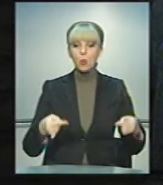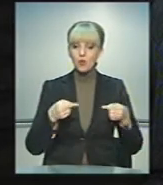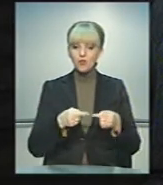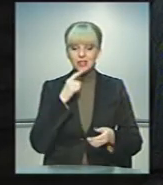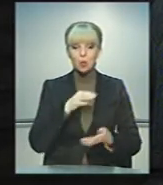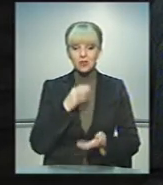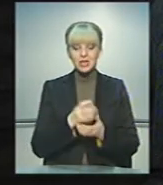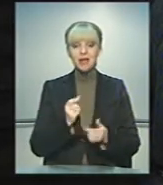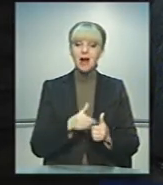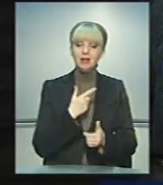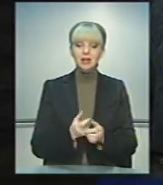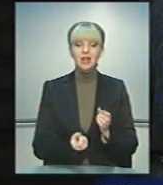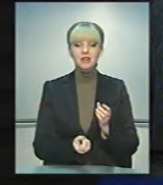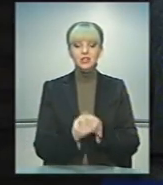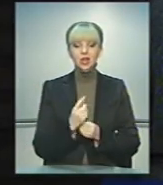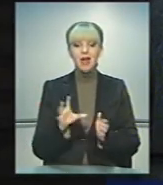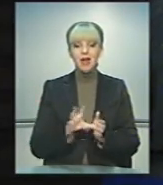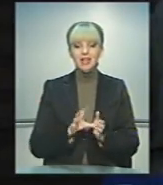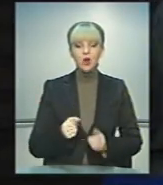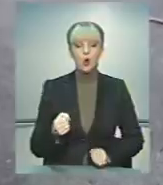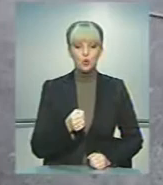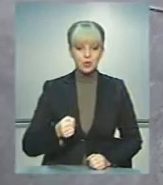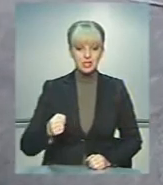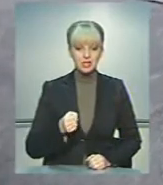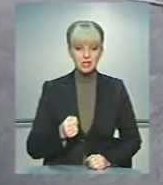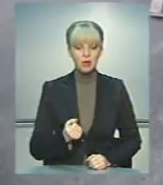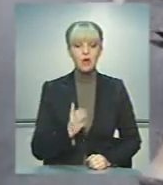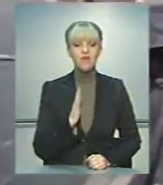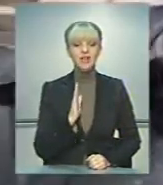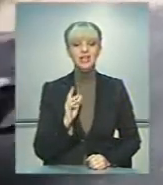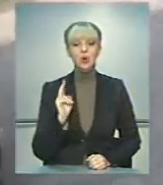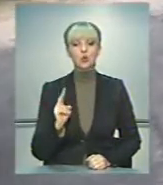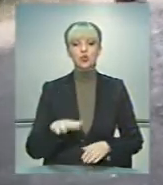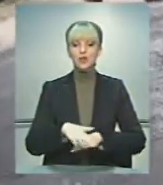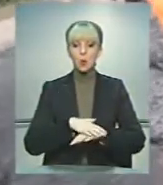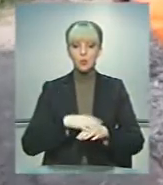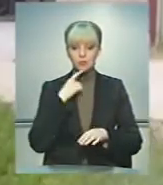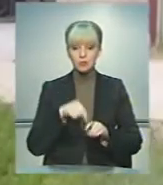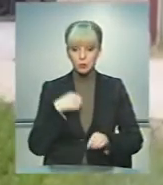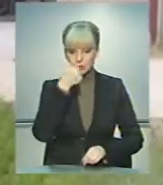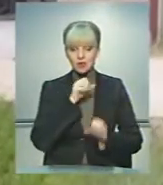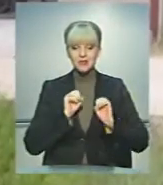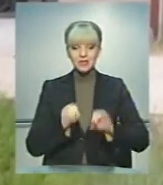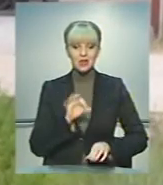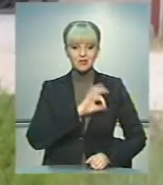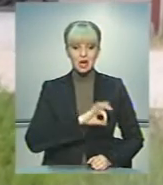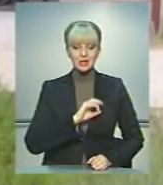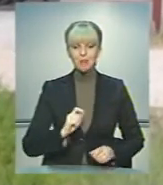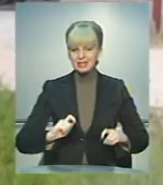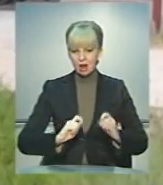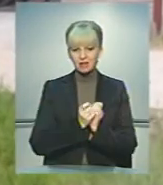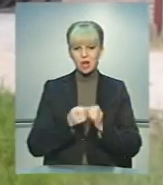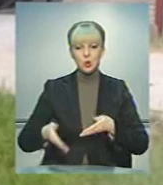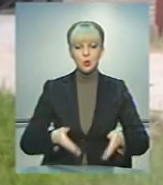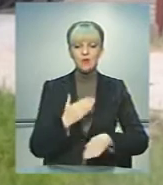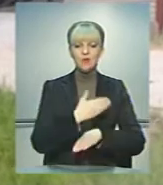за альтернативні джерела енергоносіїв. У Великокочурівській громаді кажуть, цього року здали в експлуатацію скандальну